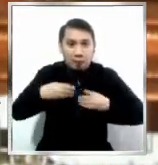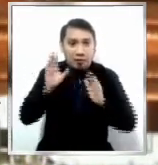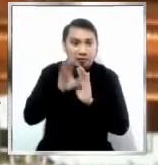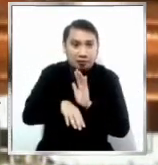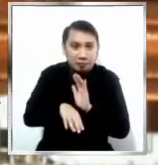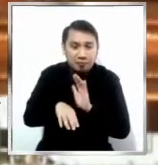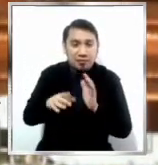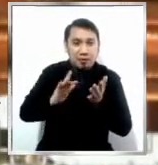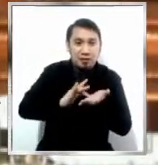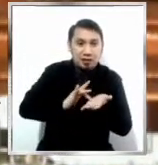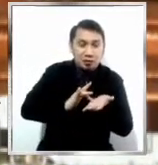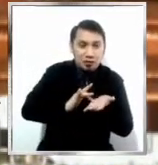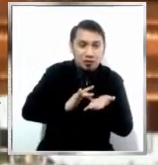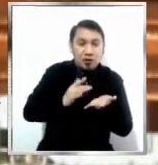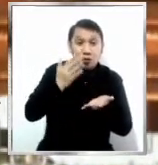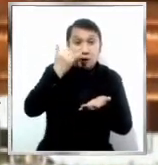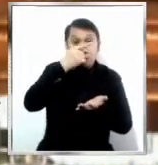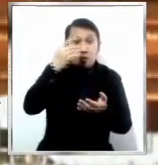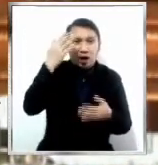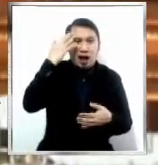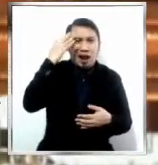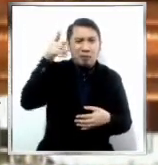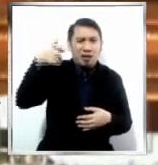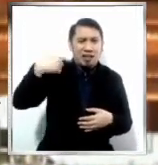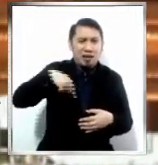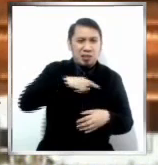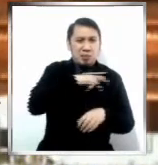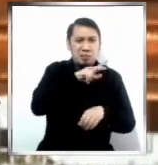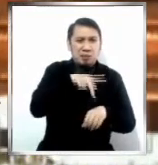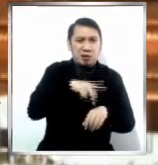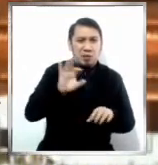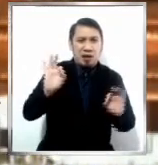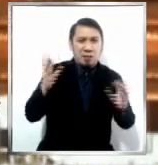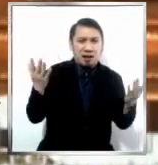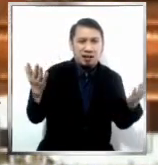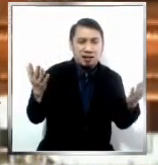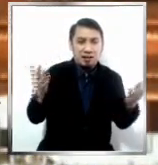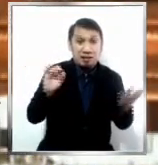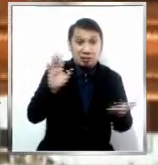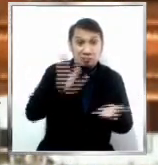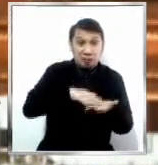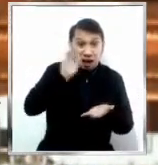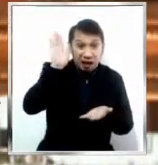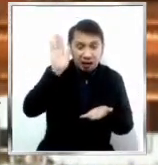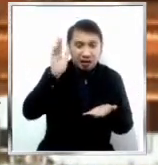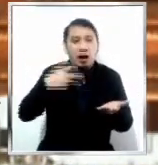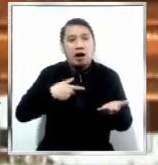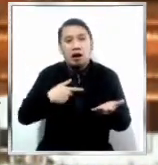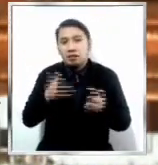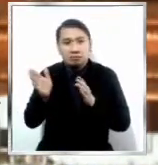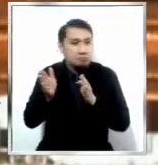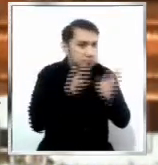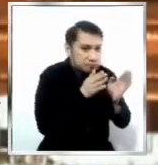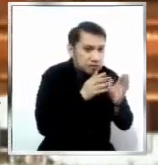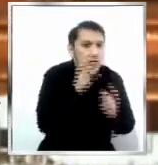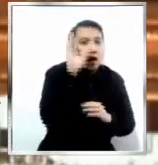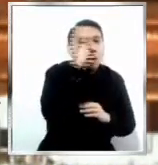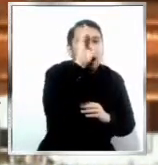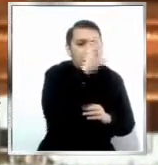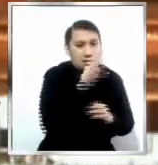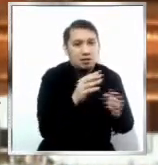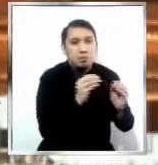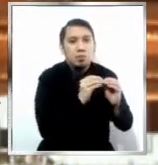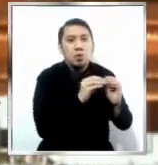not have enough money. Kung mahal masyado, we will go for the less expensive